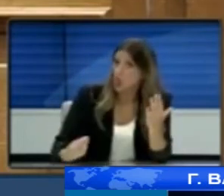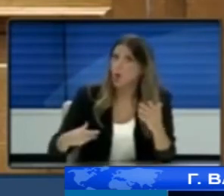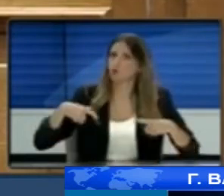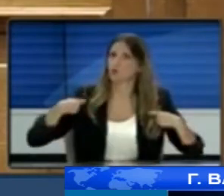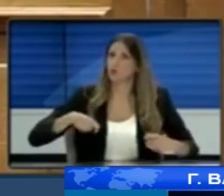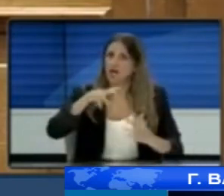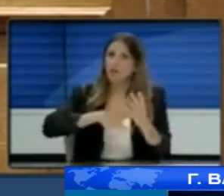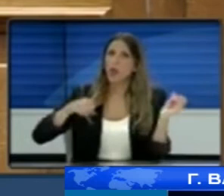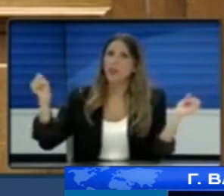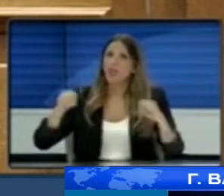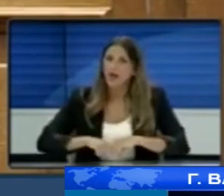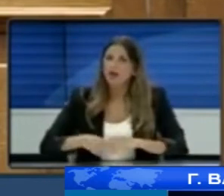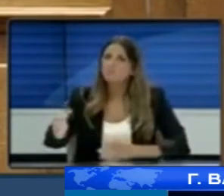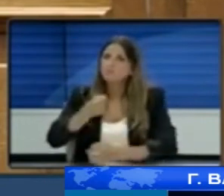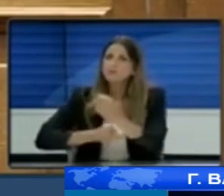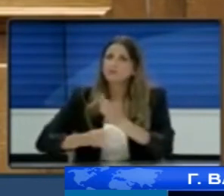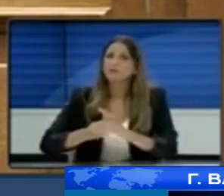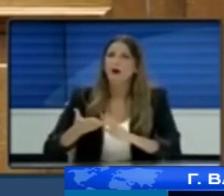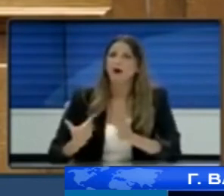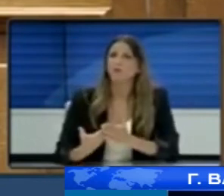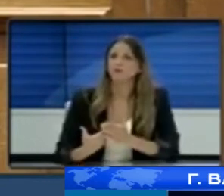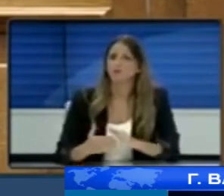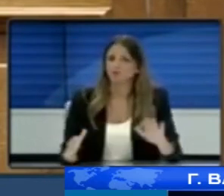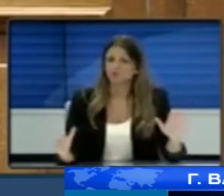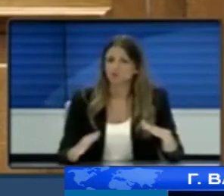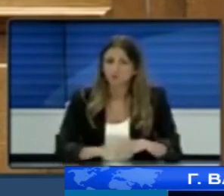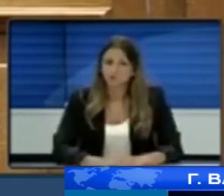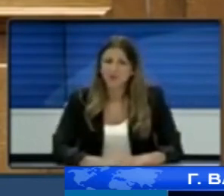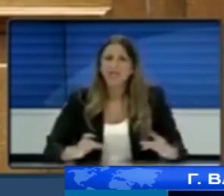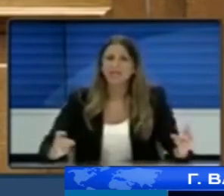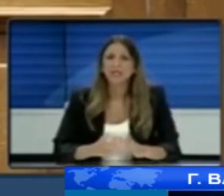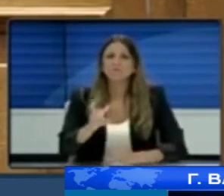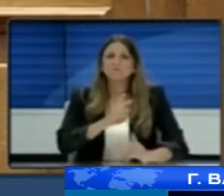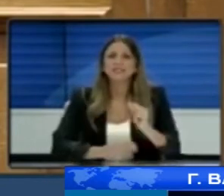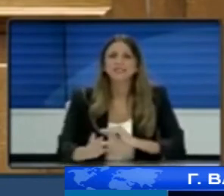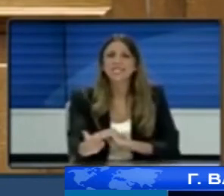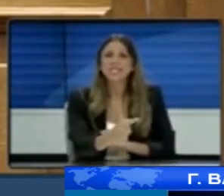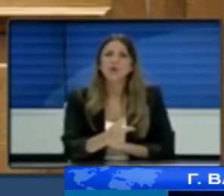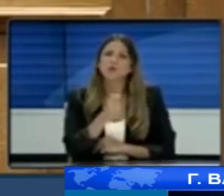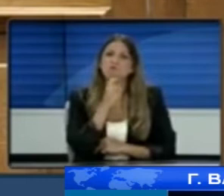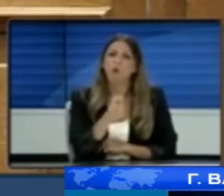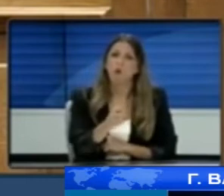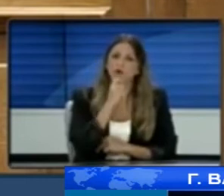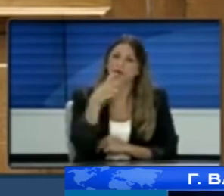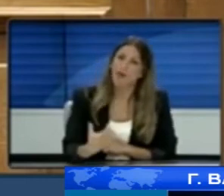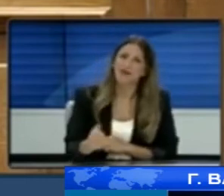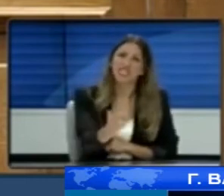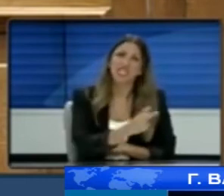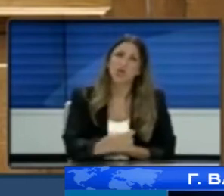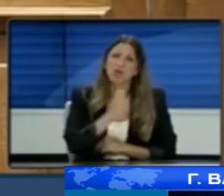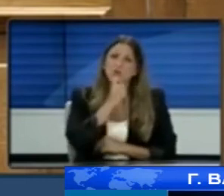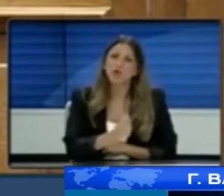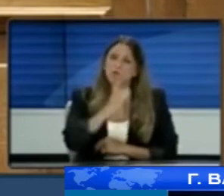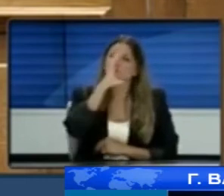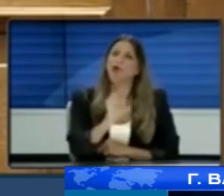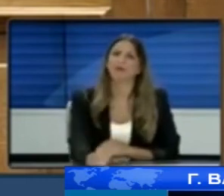συγκεκριμένα. Την ώρα που μιλάτε για κοινωνική πολιτική, έχουμε πραγματική κοινωνική πολιτική αυτή τη